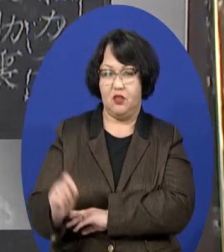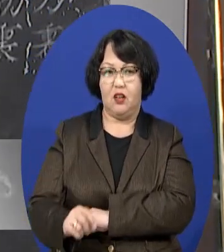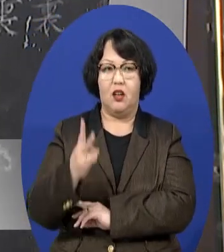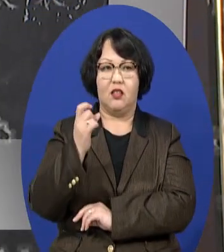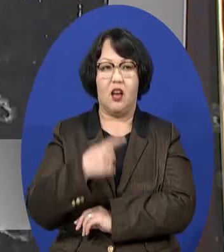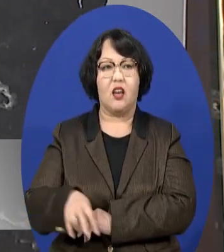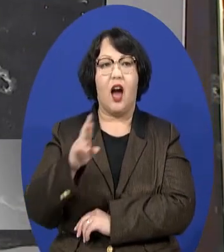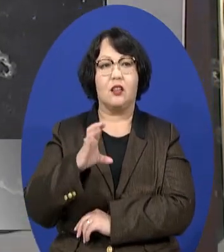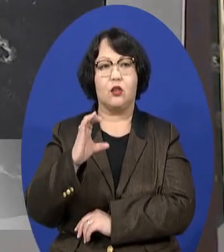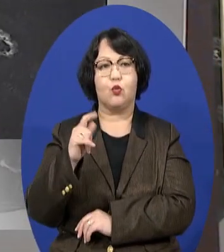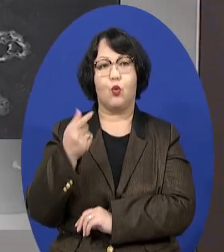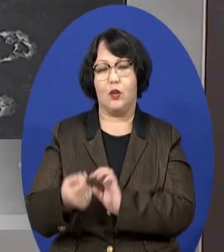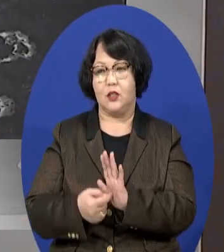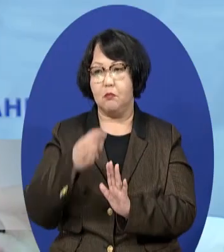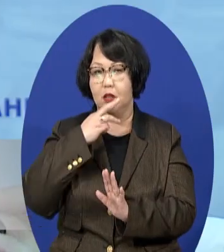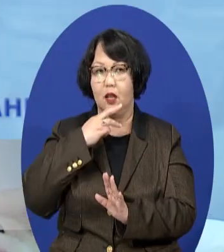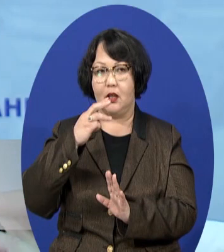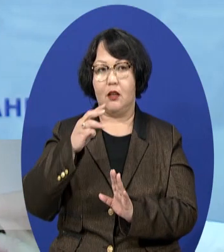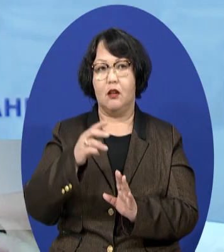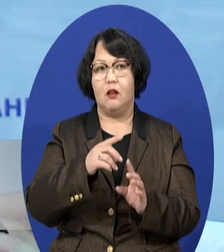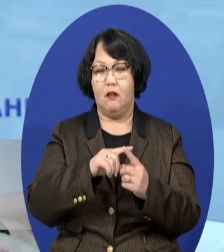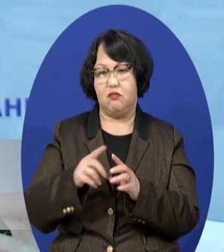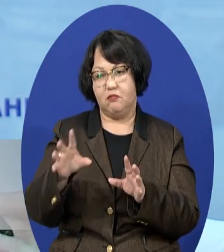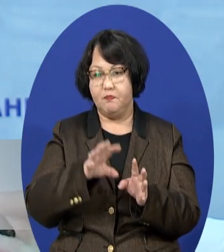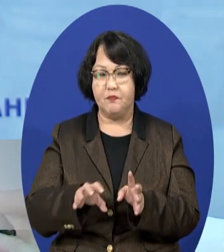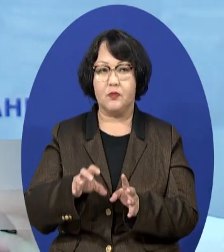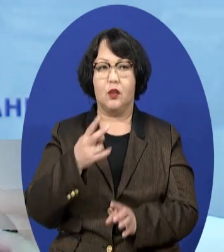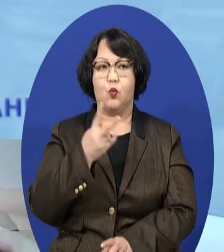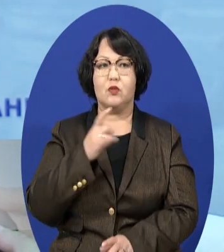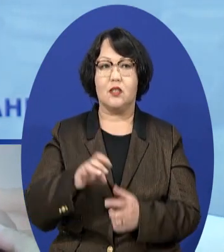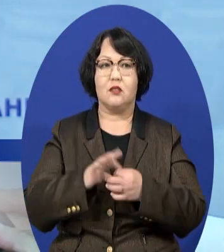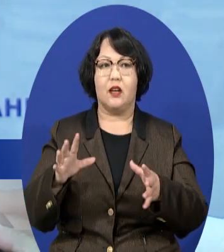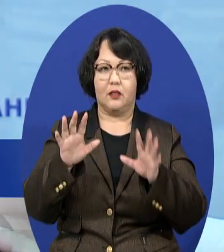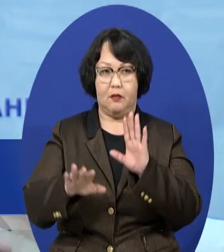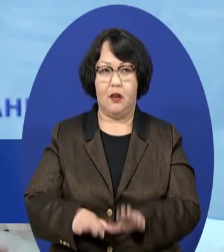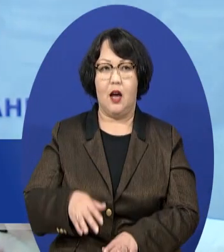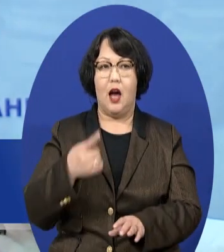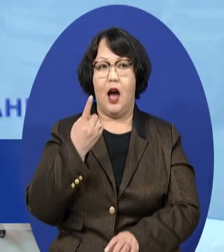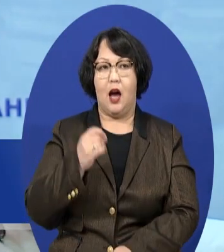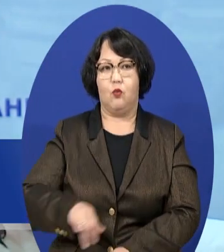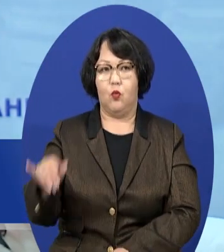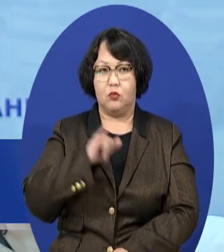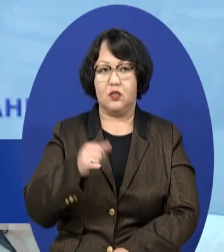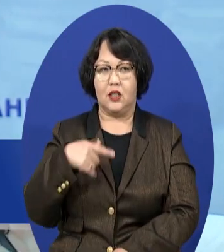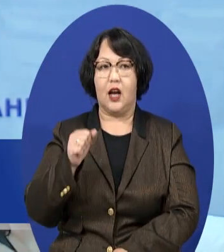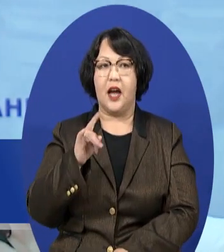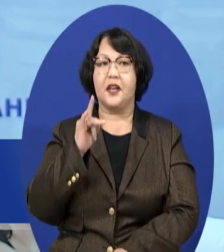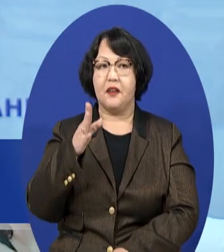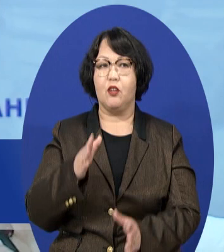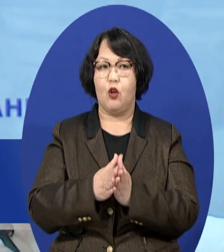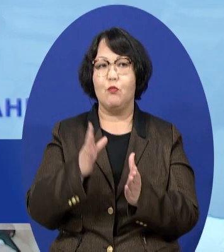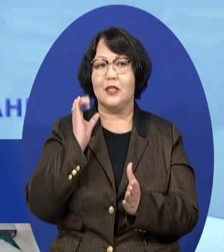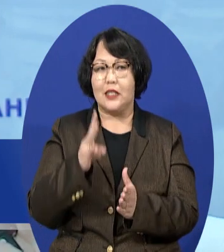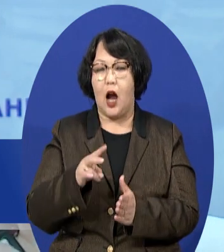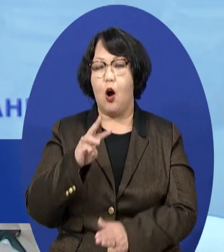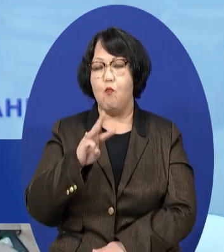ихүүд үзэсгэлэнд дэлгэгдэжээ. Энэ үзэсгэлэн бол нэг 10 орчим улсын архив номын сүм музейгаас